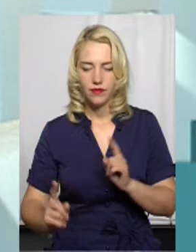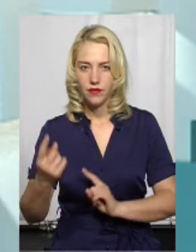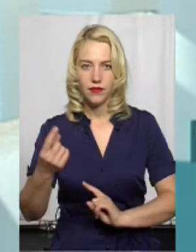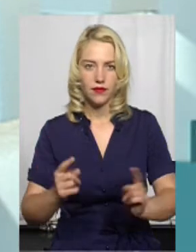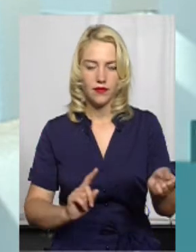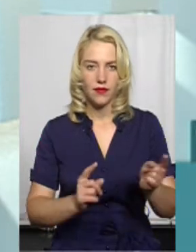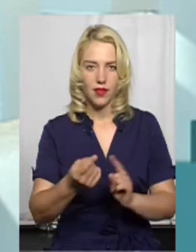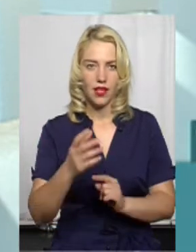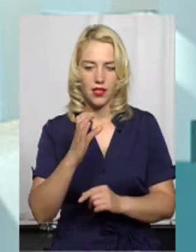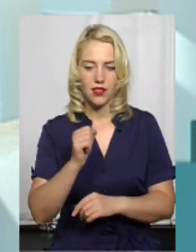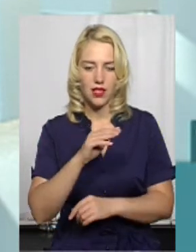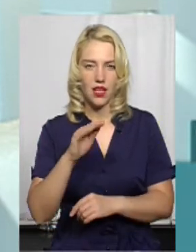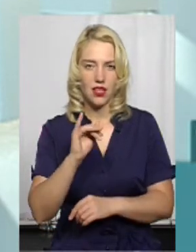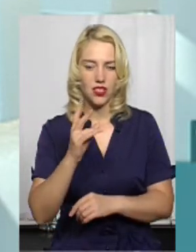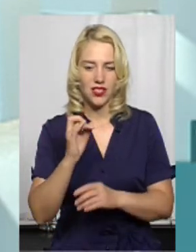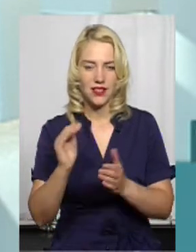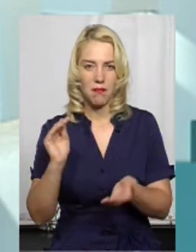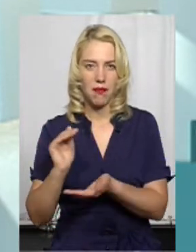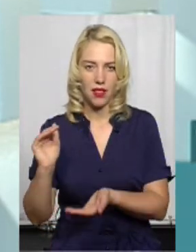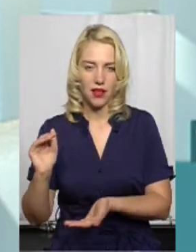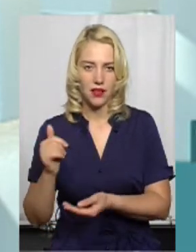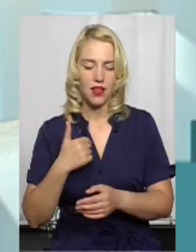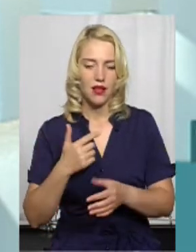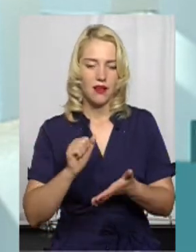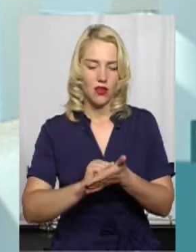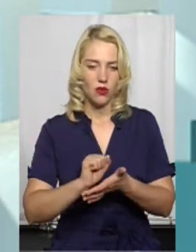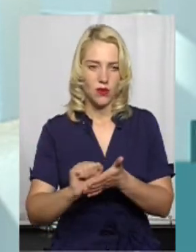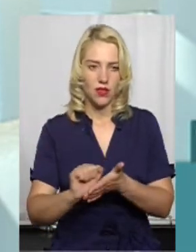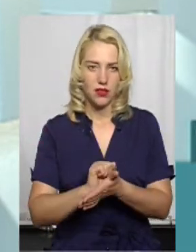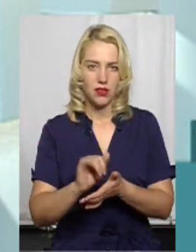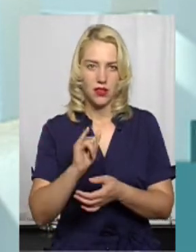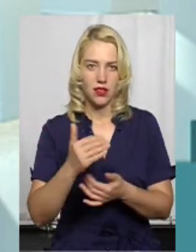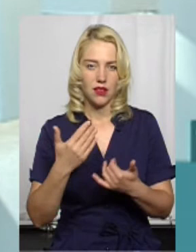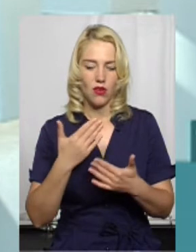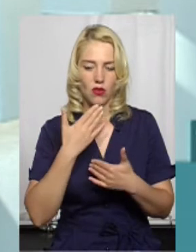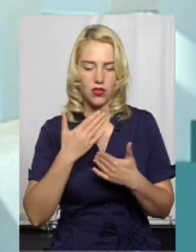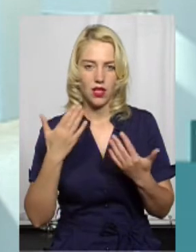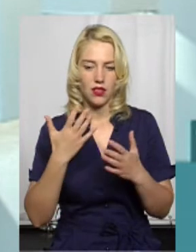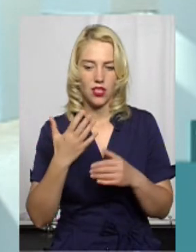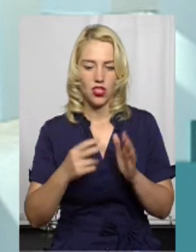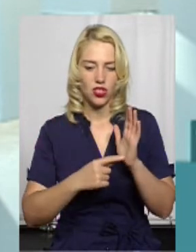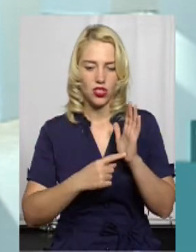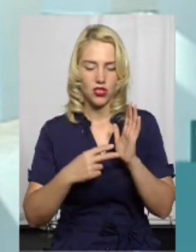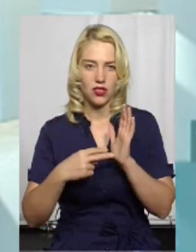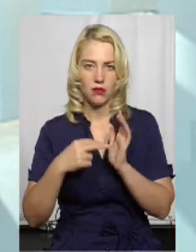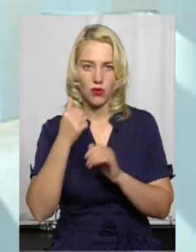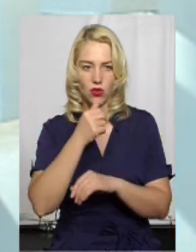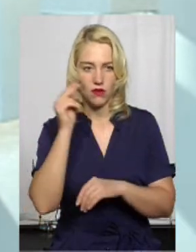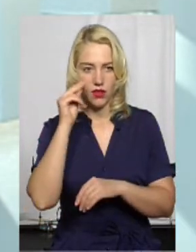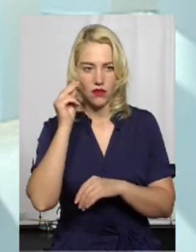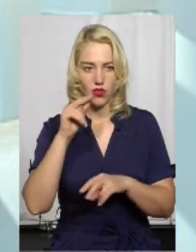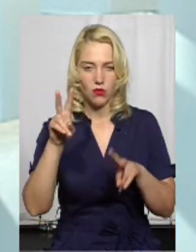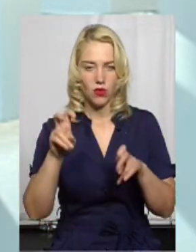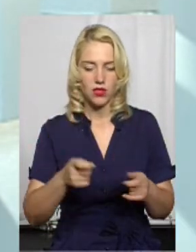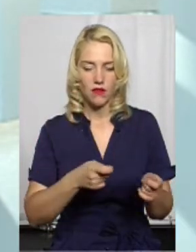попередньому році провели сертифікацію. І от буквально останні 6-7 років вивчаємо культуру, завозимо